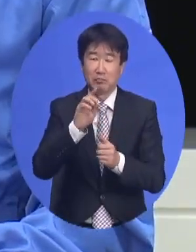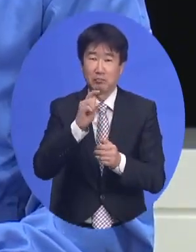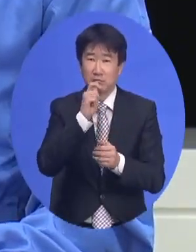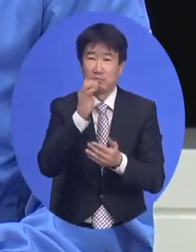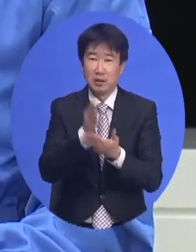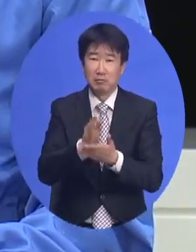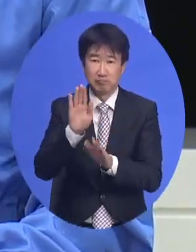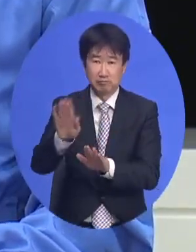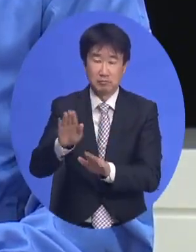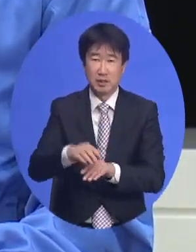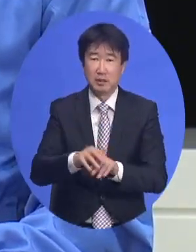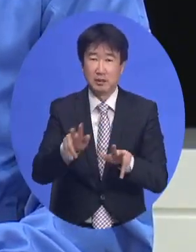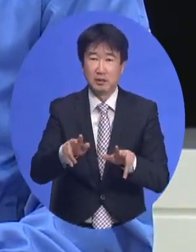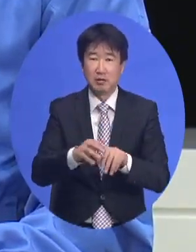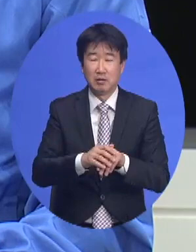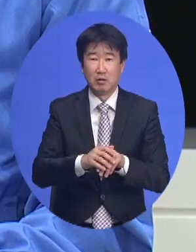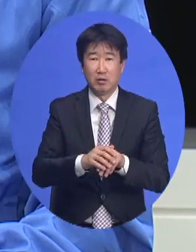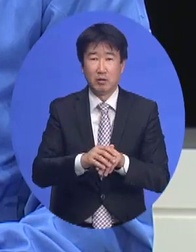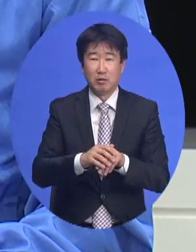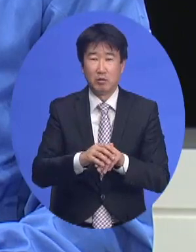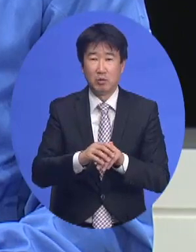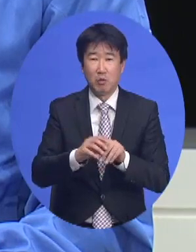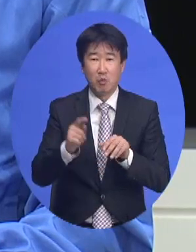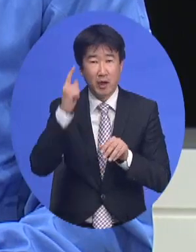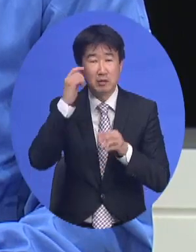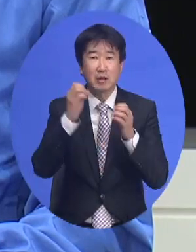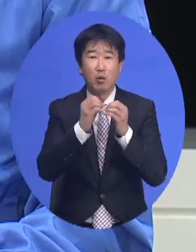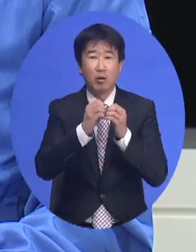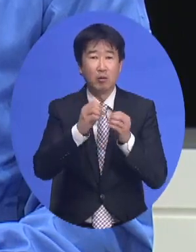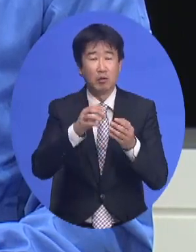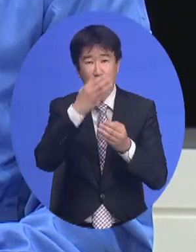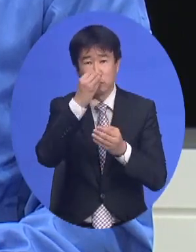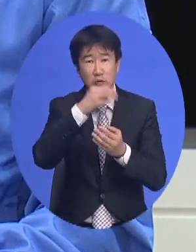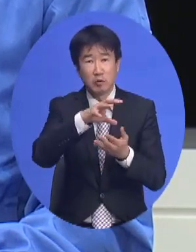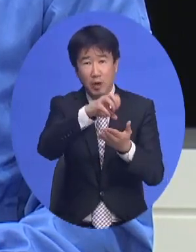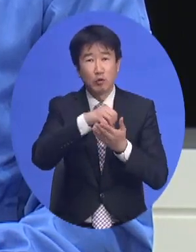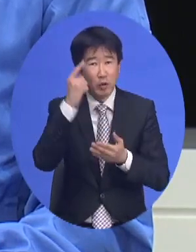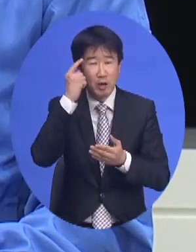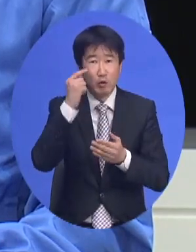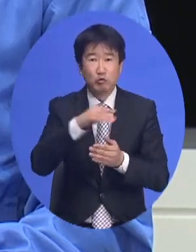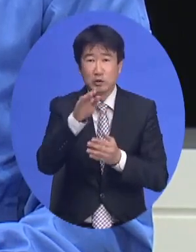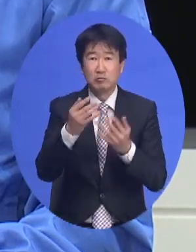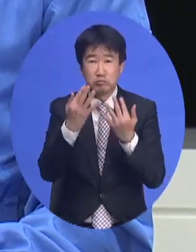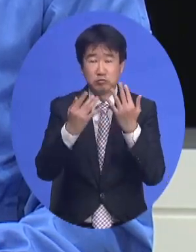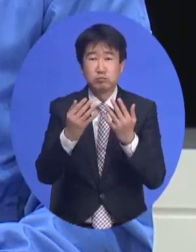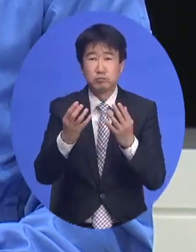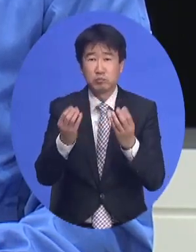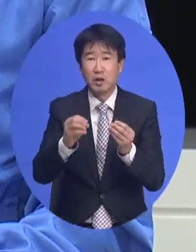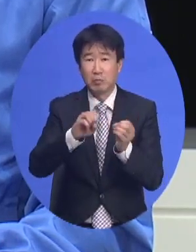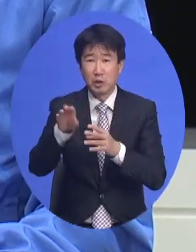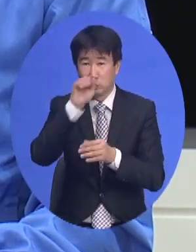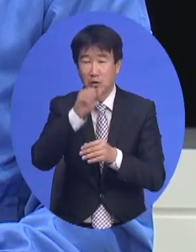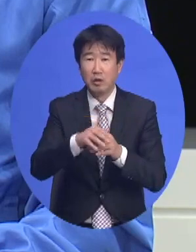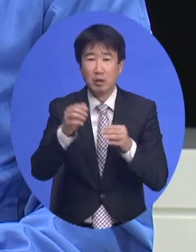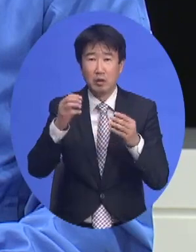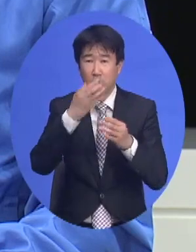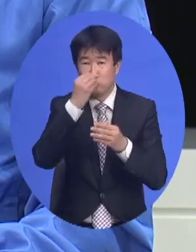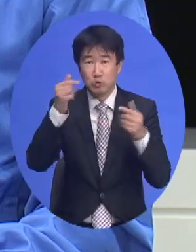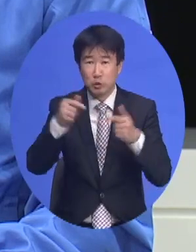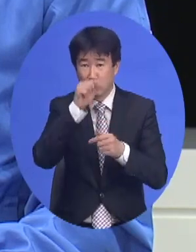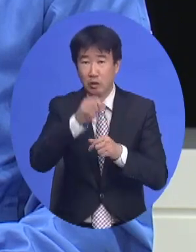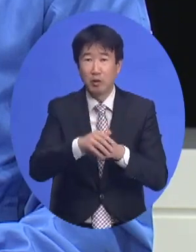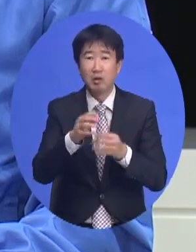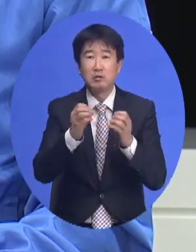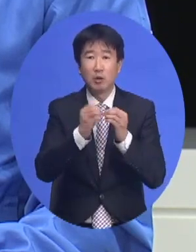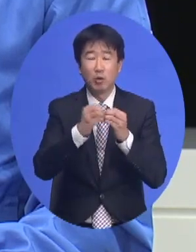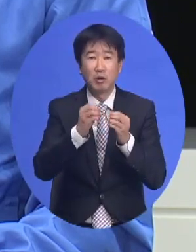주민들은 이게 창원 쓰레기 50톤 왜 가져오느냐 그냥 우리 쓰레기 우리가 태우고 우리가 하고 쓰레기 줄이고 그렇게